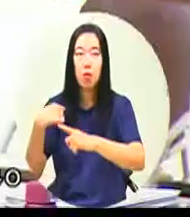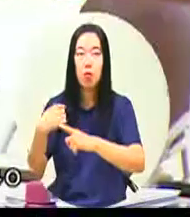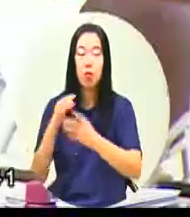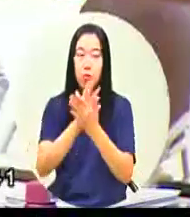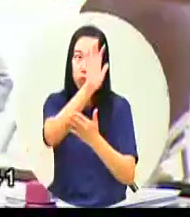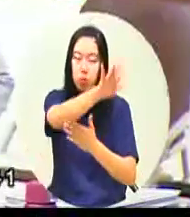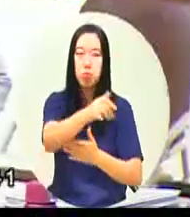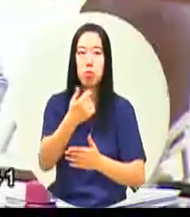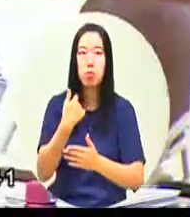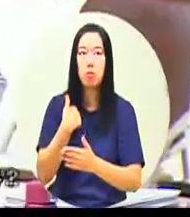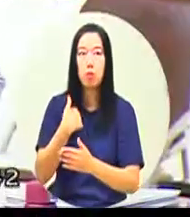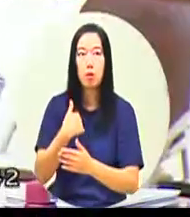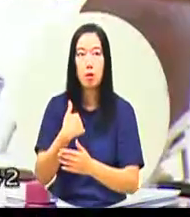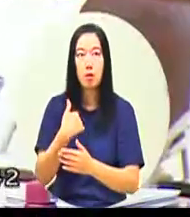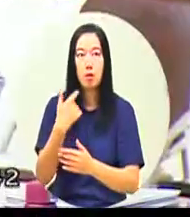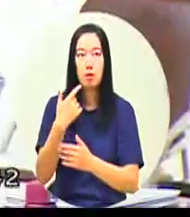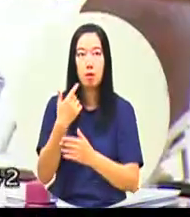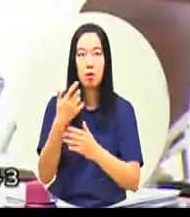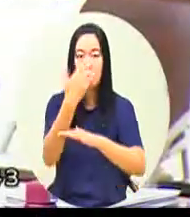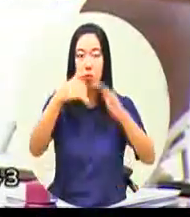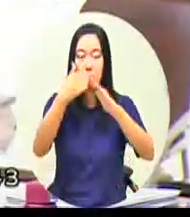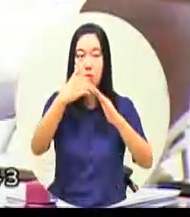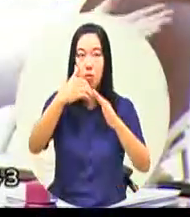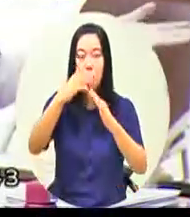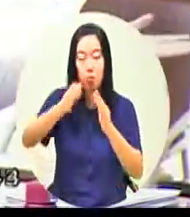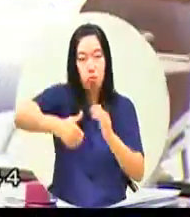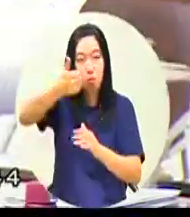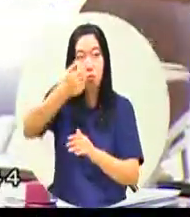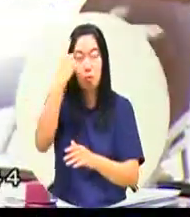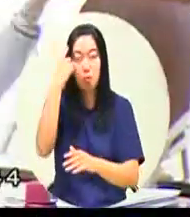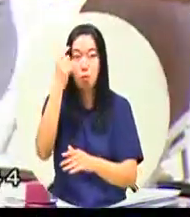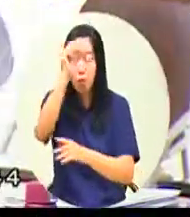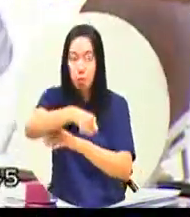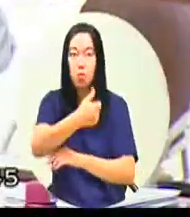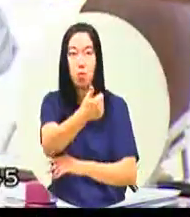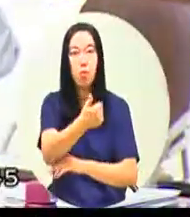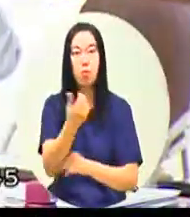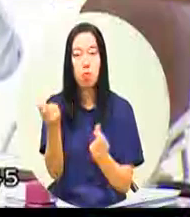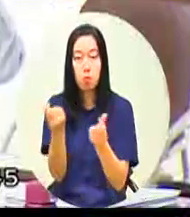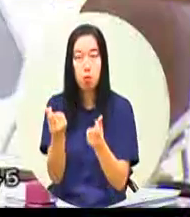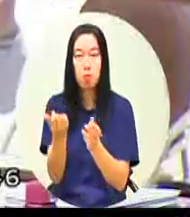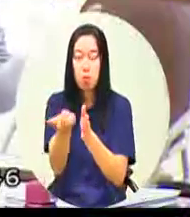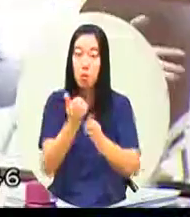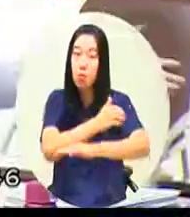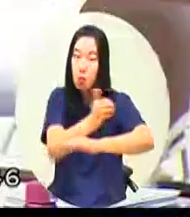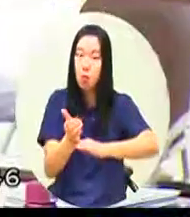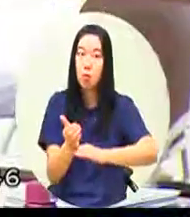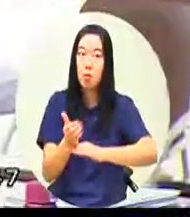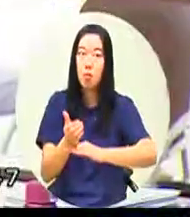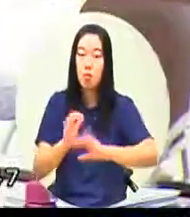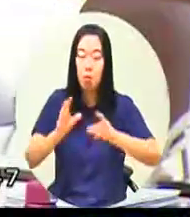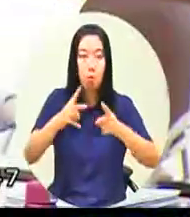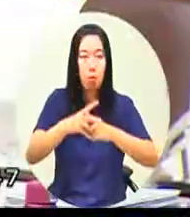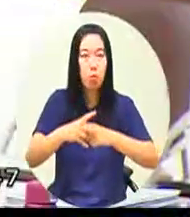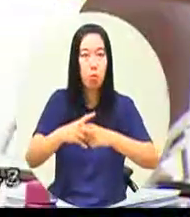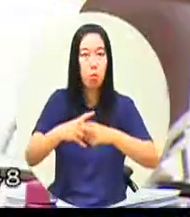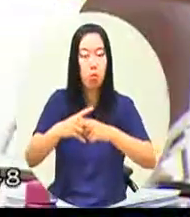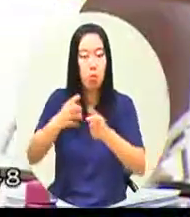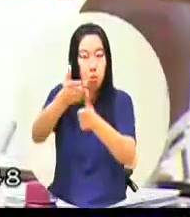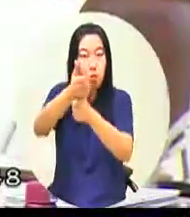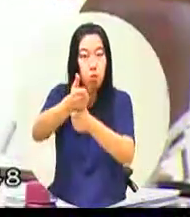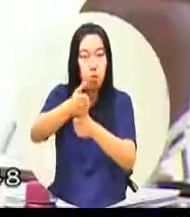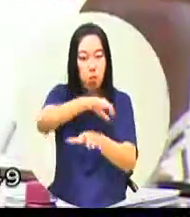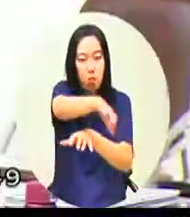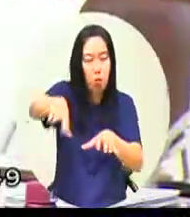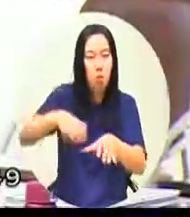给那个校长也给肯定哦。请问前镇哈，我们前镇国小他的腹地很大，但是他就是提